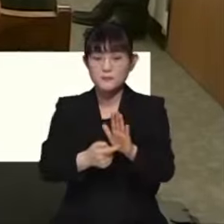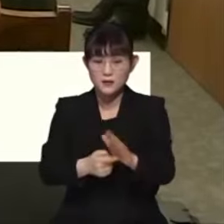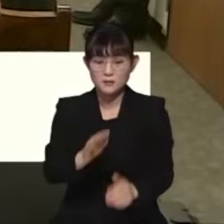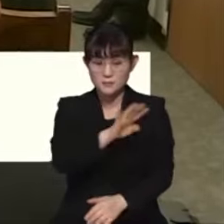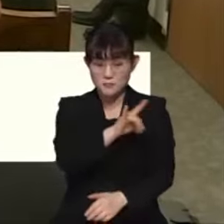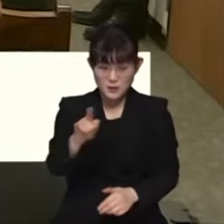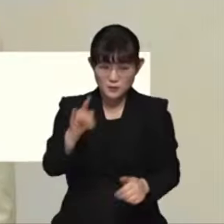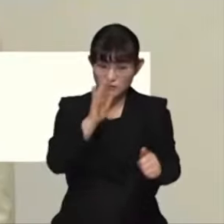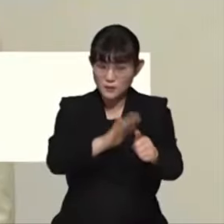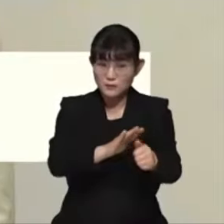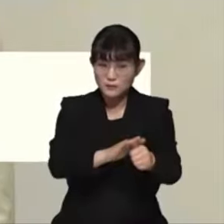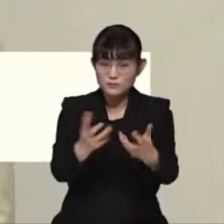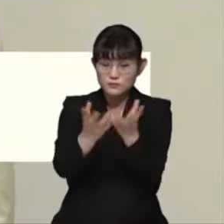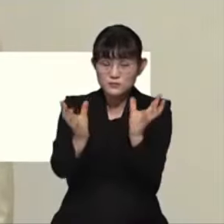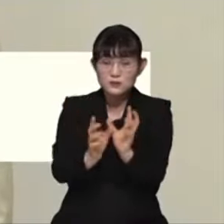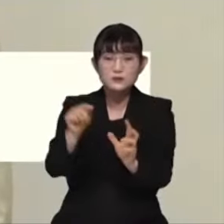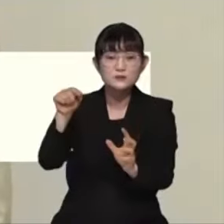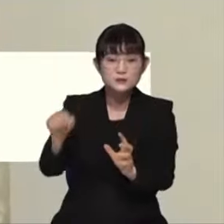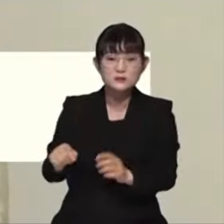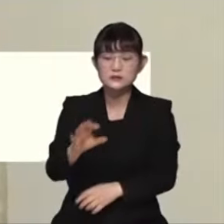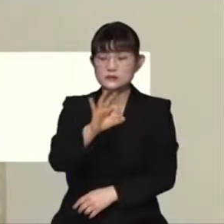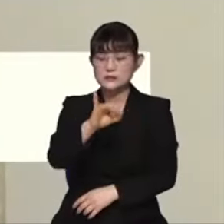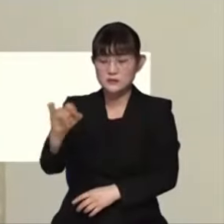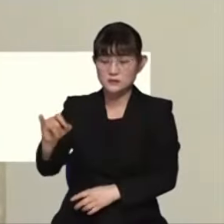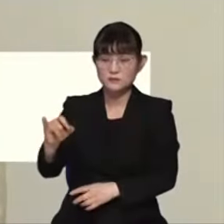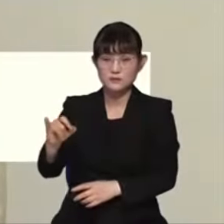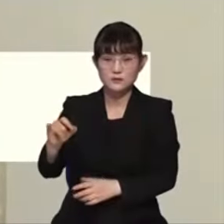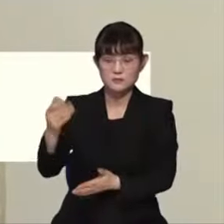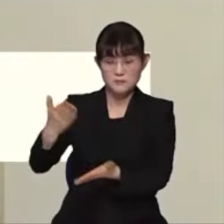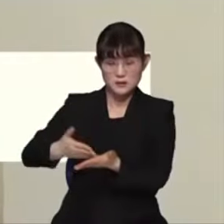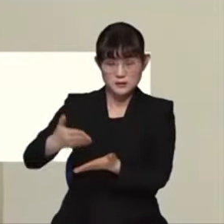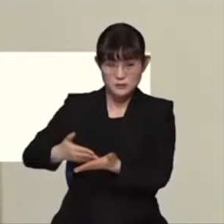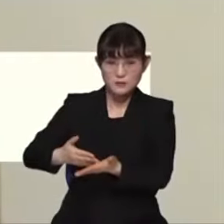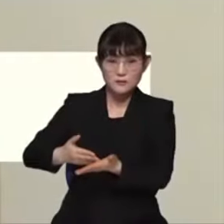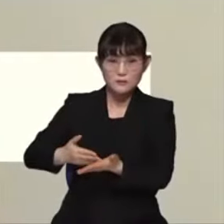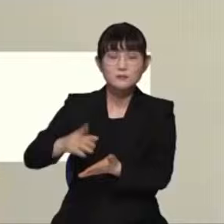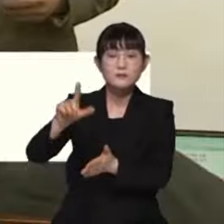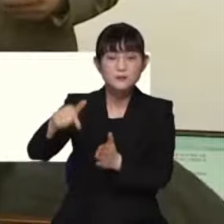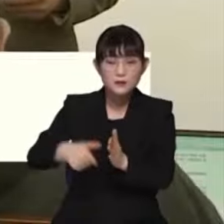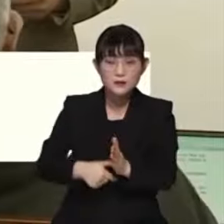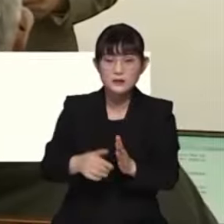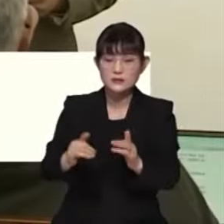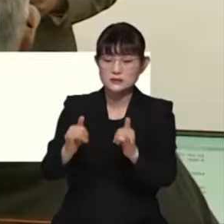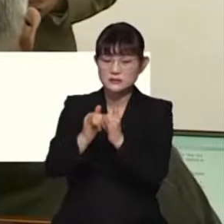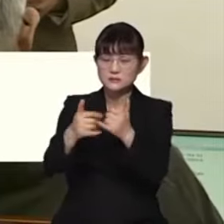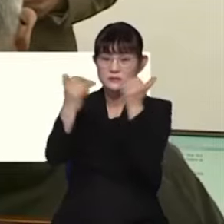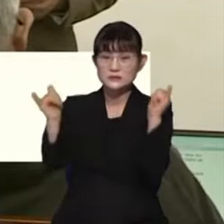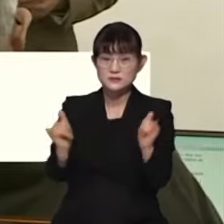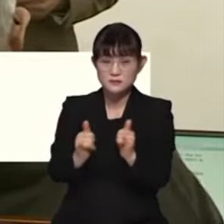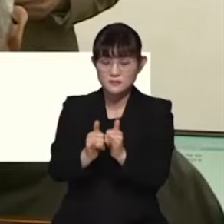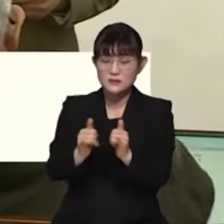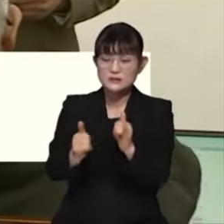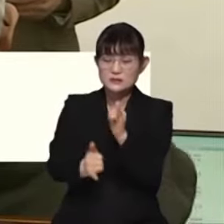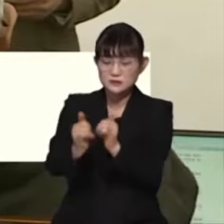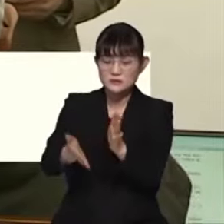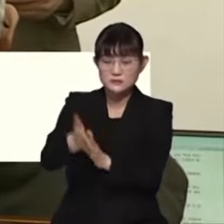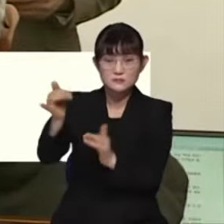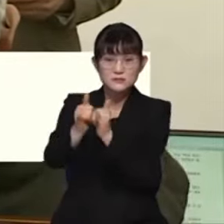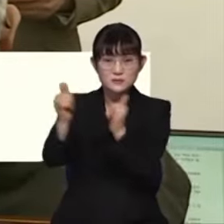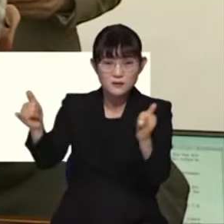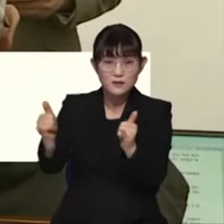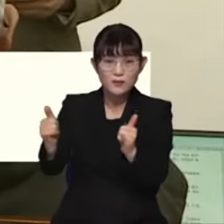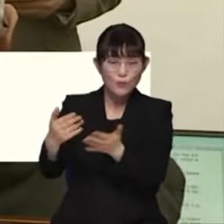배후보 선대본부장단은 오늘 이윤석 후보가 마련한 기자회견에서 입장문을 통해 시민의 의사가 제대로 반영되지 못하는 경선